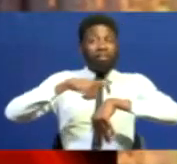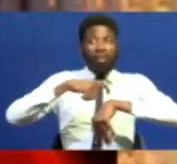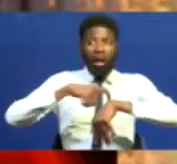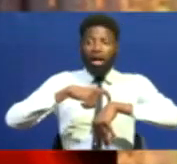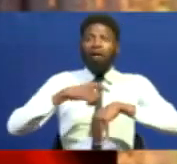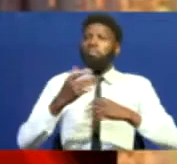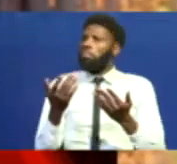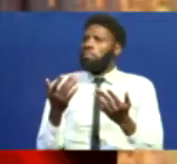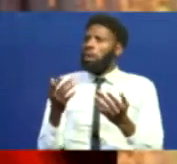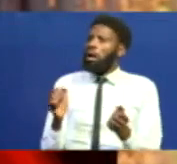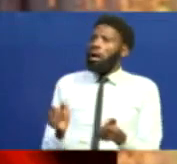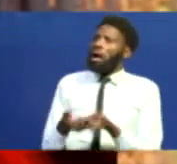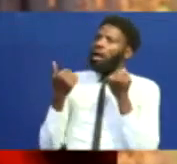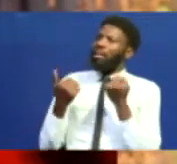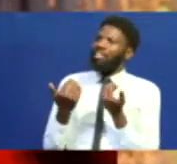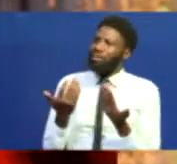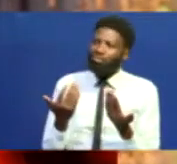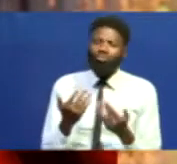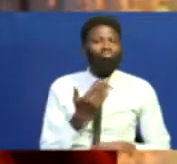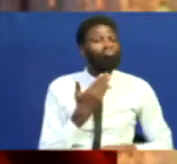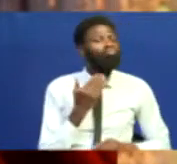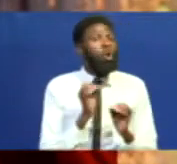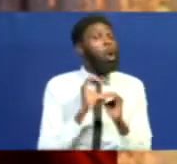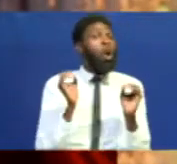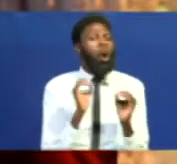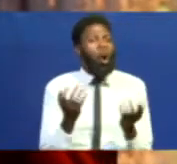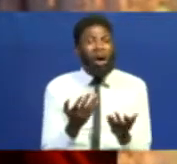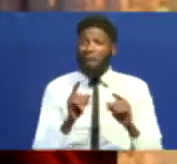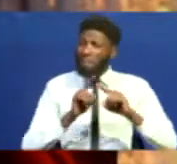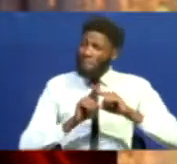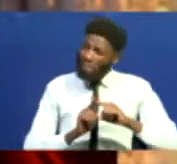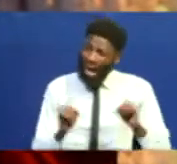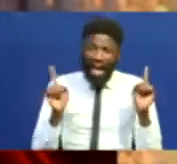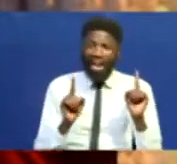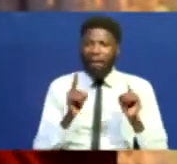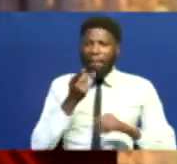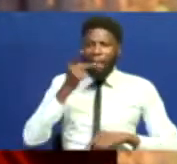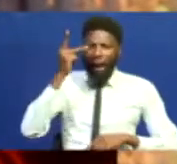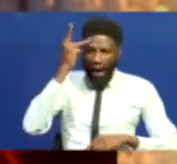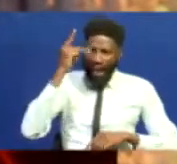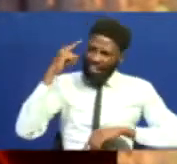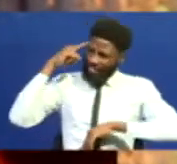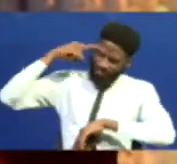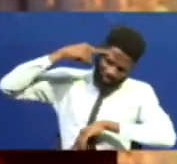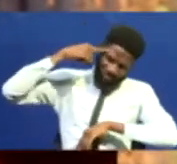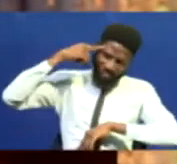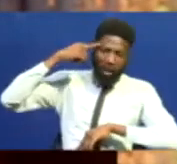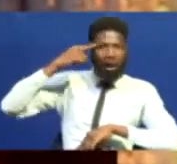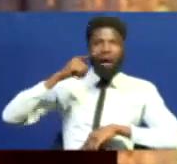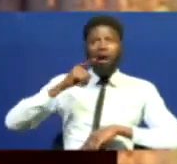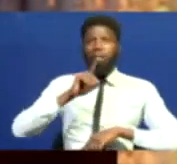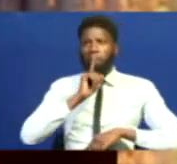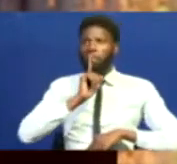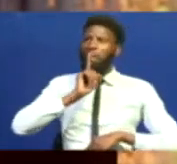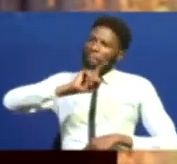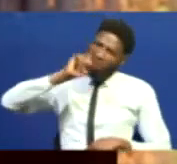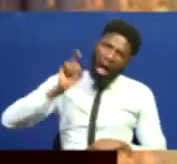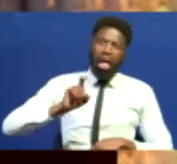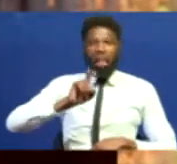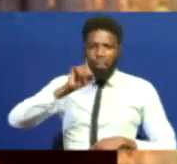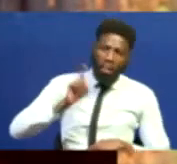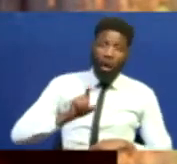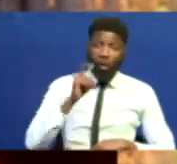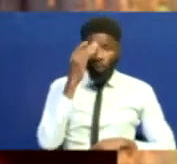hapendi. Lakini sasa kikifika pale kwa wazazi, kuna ile wanalazimisha wanasema kwamba ni lazima kwa sababu ni